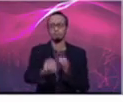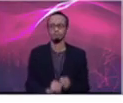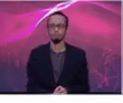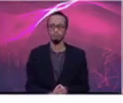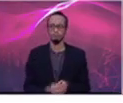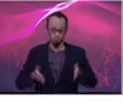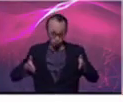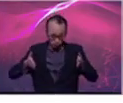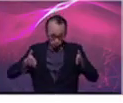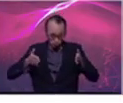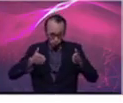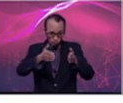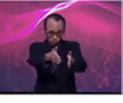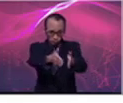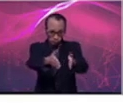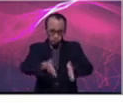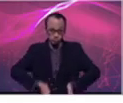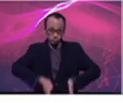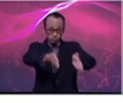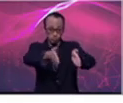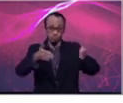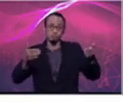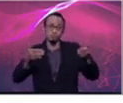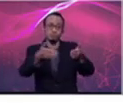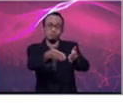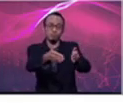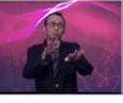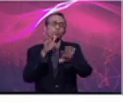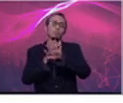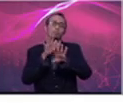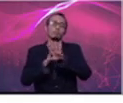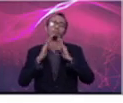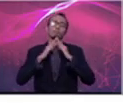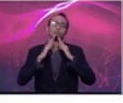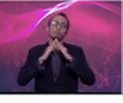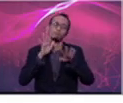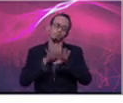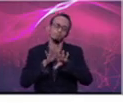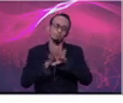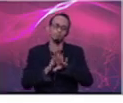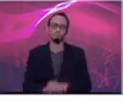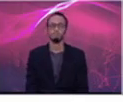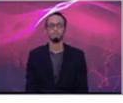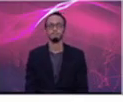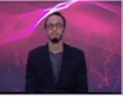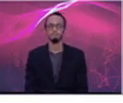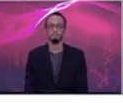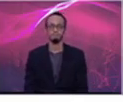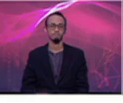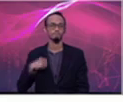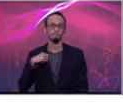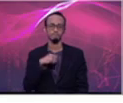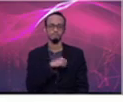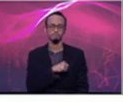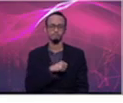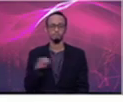sempit ya Jal jalanmpit perumahan yang terlalu padat pihak Bomba mengambil